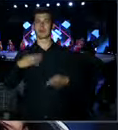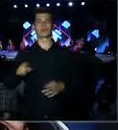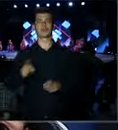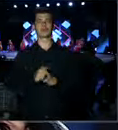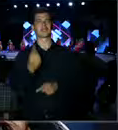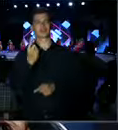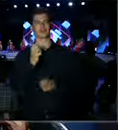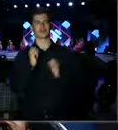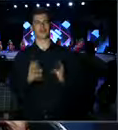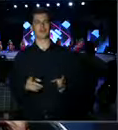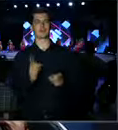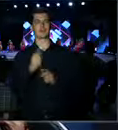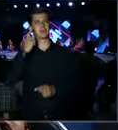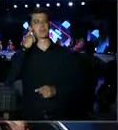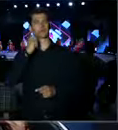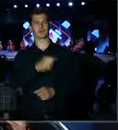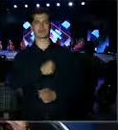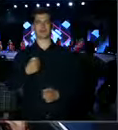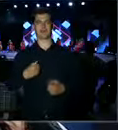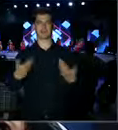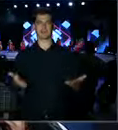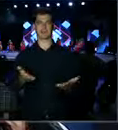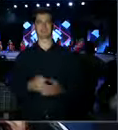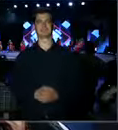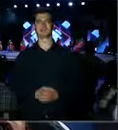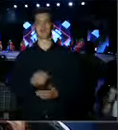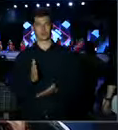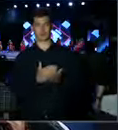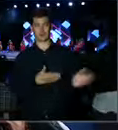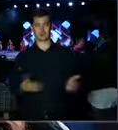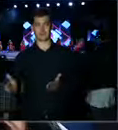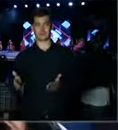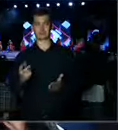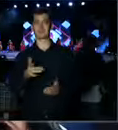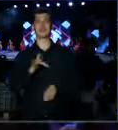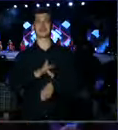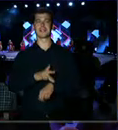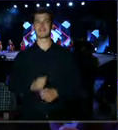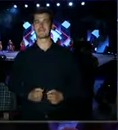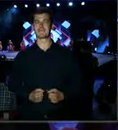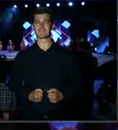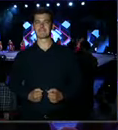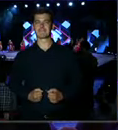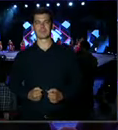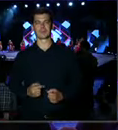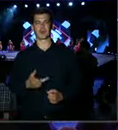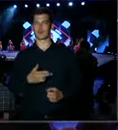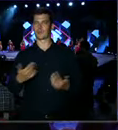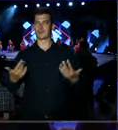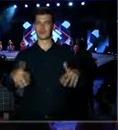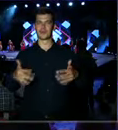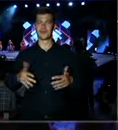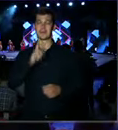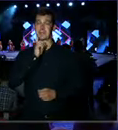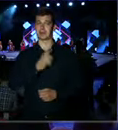Taka i upominki od Miasta Stołecznego Warszawa. Czy jesteście gotowe na werdykt? Ojejku, proszę Państwa,